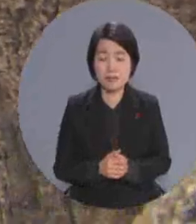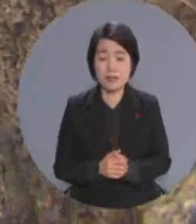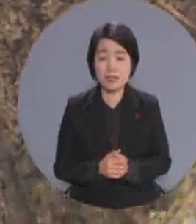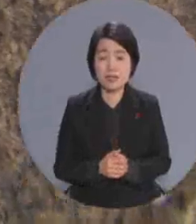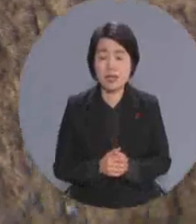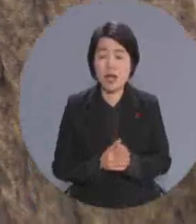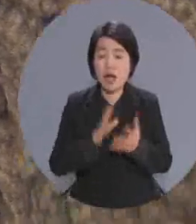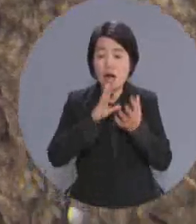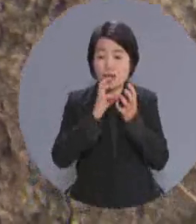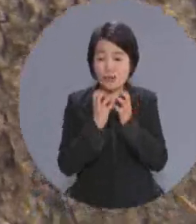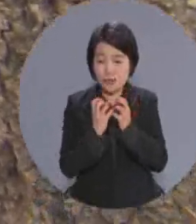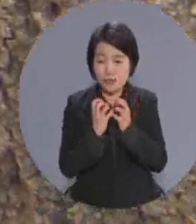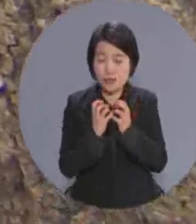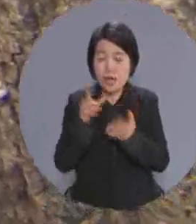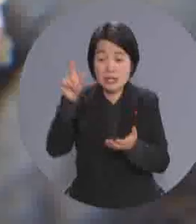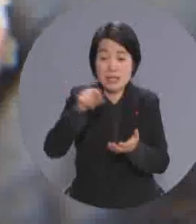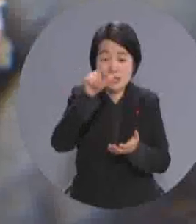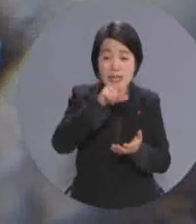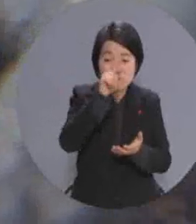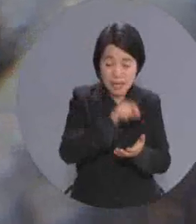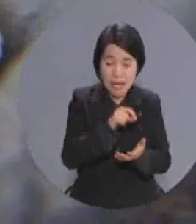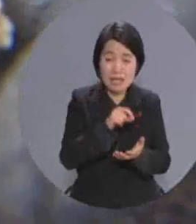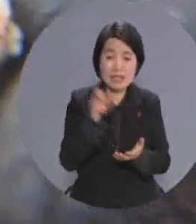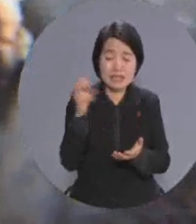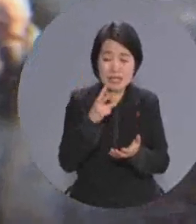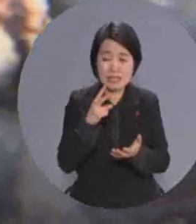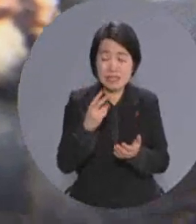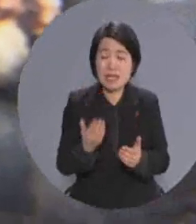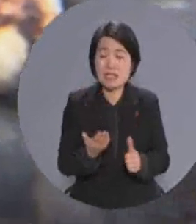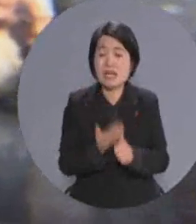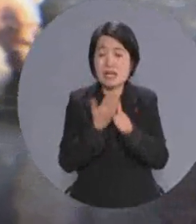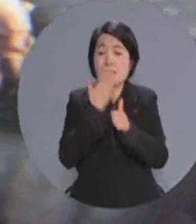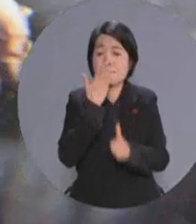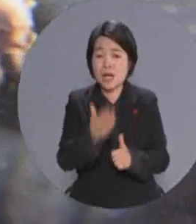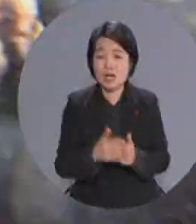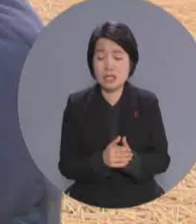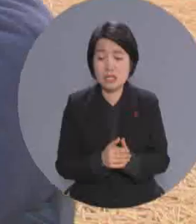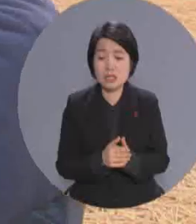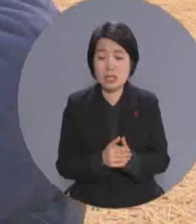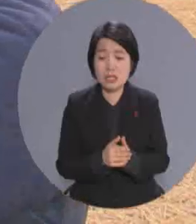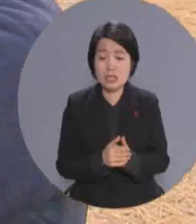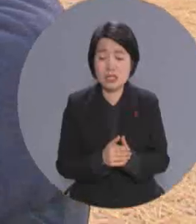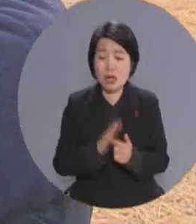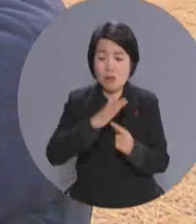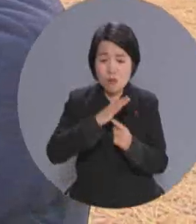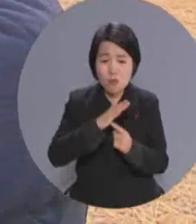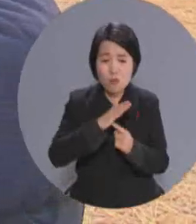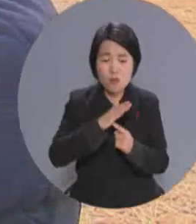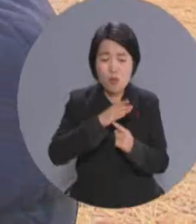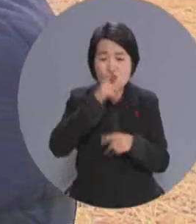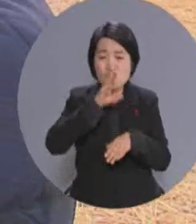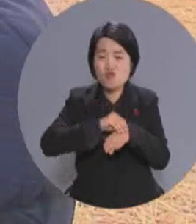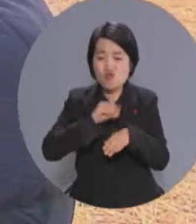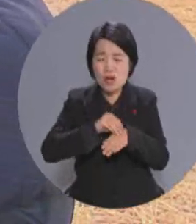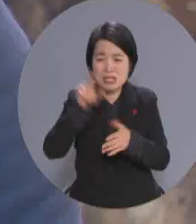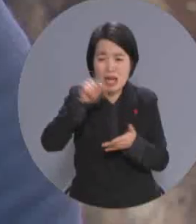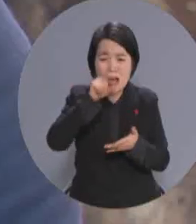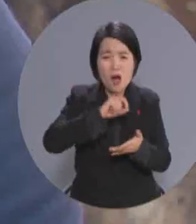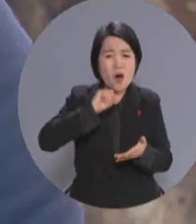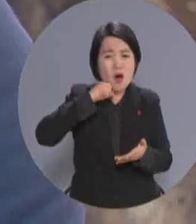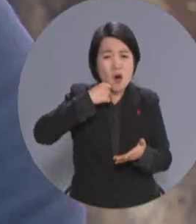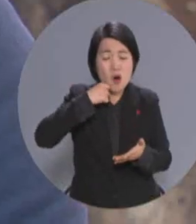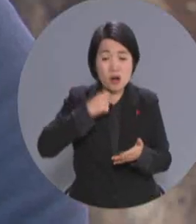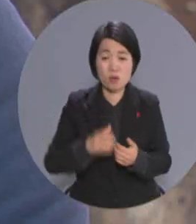냉해를 입은 표고버섯을 제거해야 올가을에 다시 수확이 가능한데 버섯들이 수분을 가득 머금고 있어 따기도 힘듭니다.